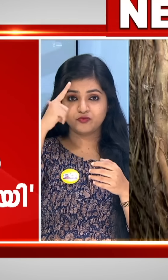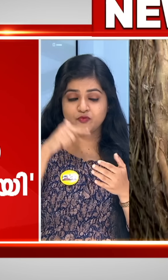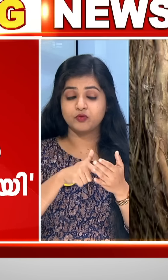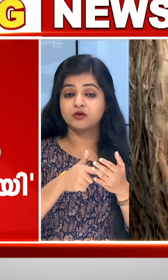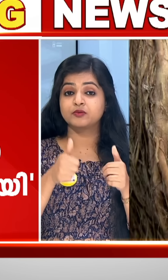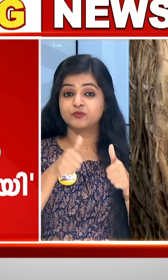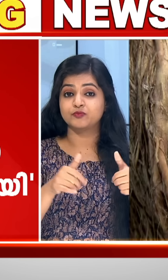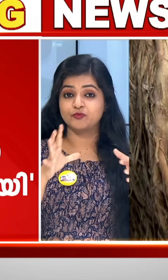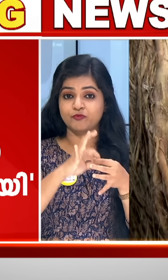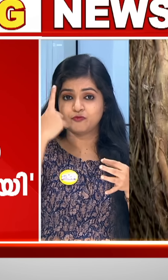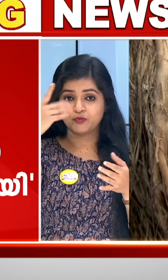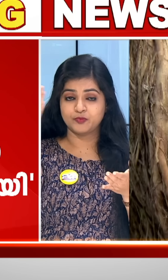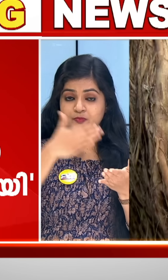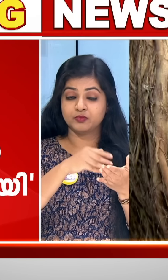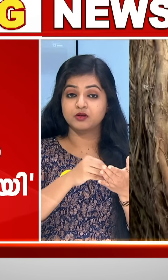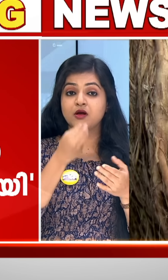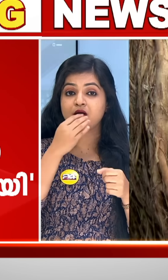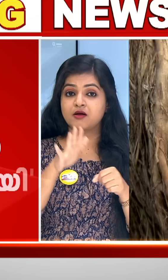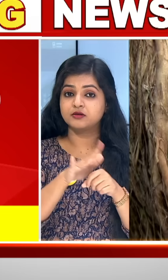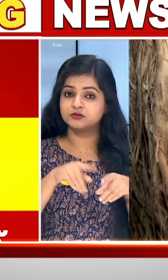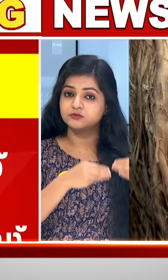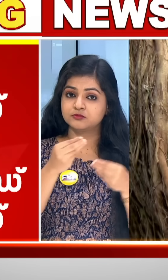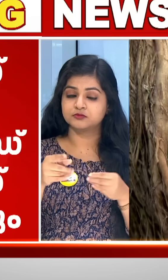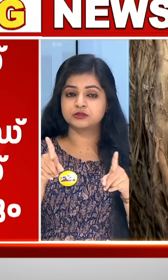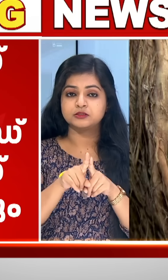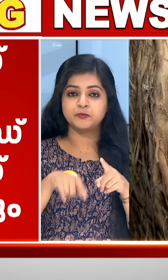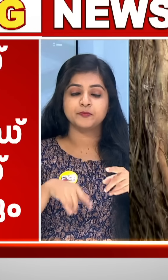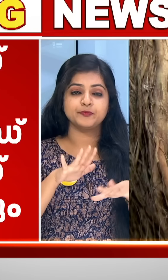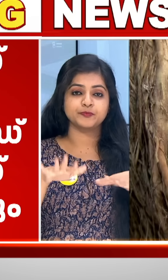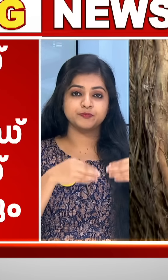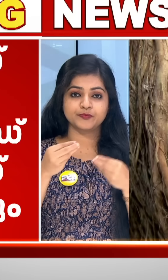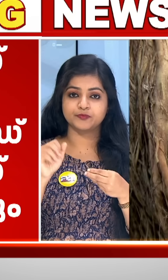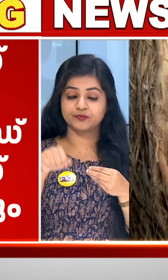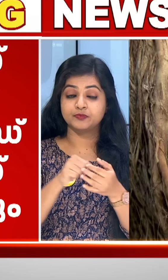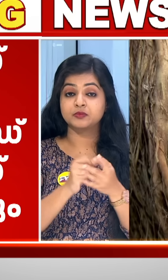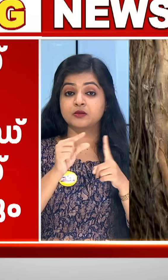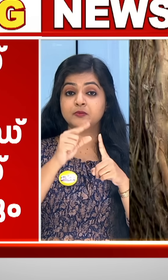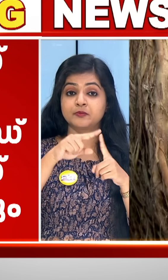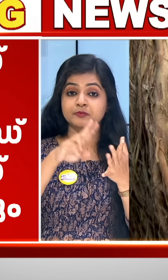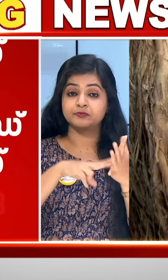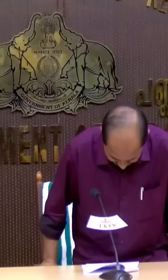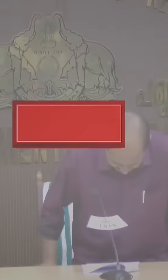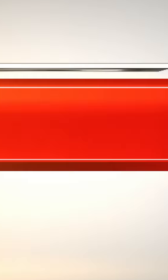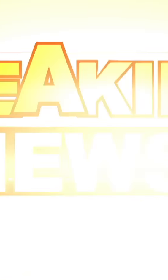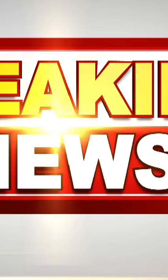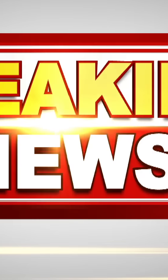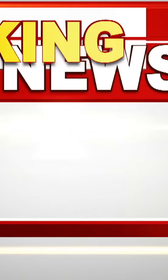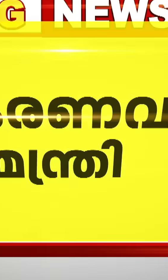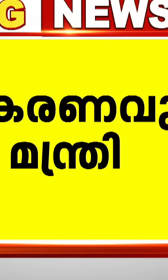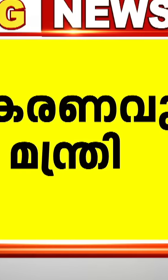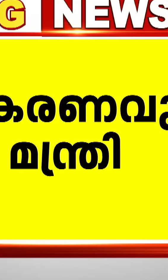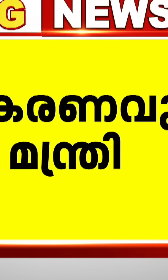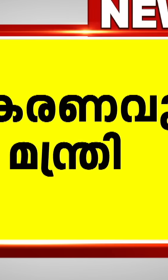ആളുകൾക്ക് അരി വാങ്ങാനുള്ള സൗകര്യവും ഒരുക്കും എന്നുള്ളത് കൂടി പറയുന്നു പകരം ഈ പിങ്ക് കാർഡ് ഉടമകൾ അല്ലെങ്കിൽ മറ്റു ഒരു കാർഡുകൾക്കും തന്നെ നാളെയും